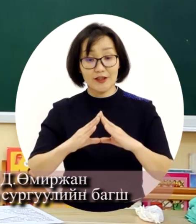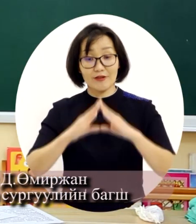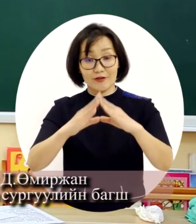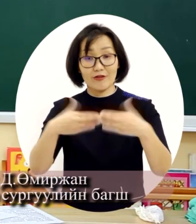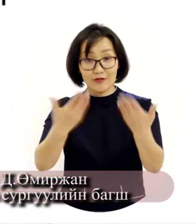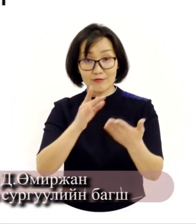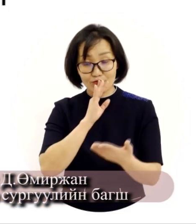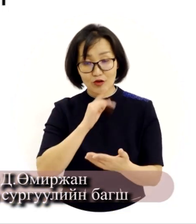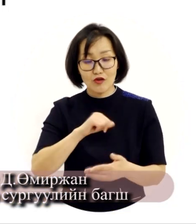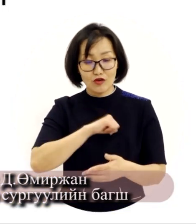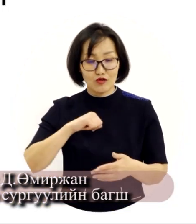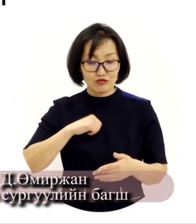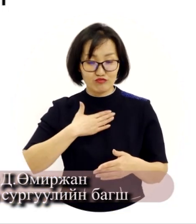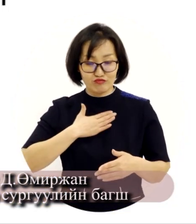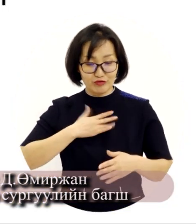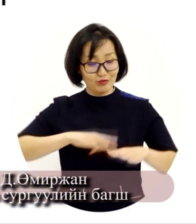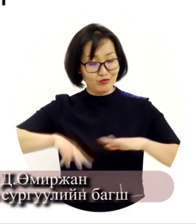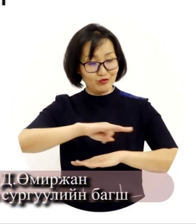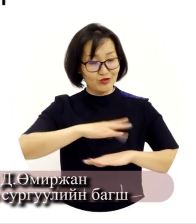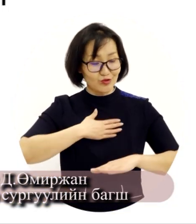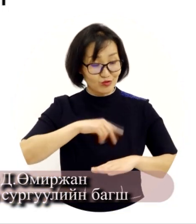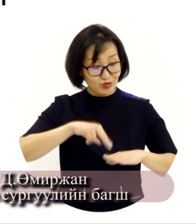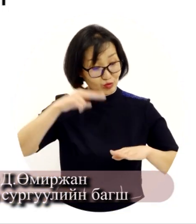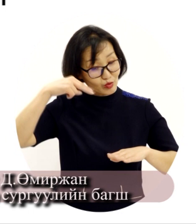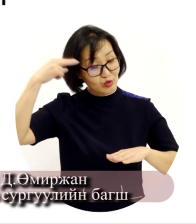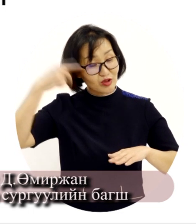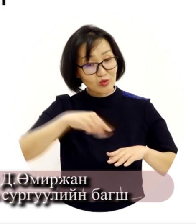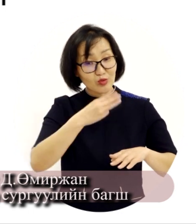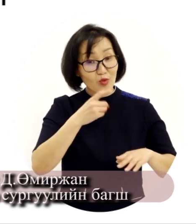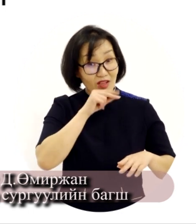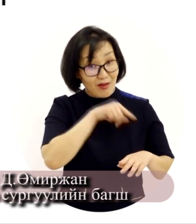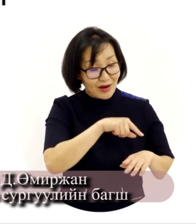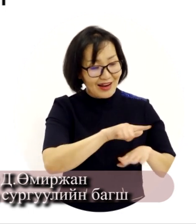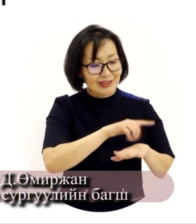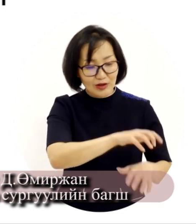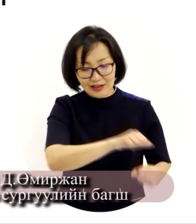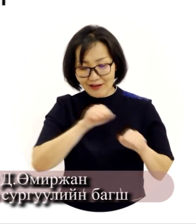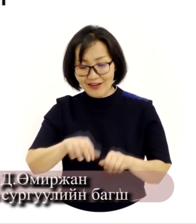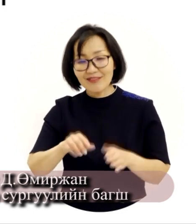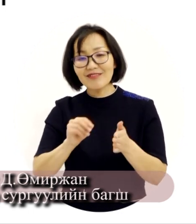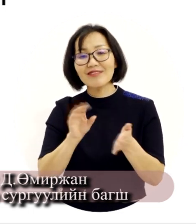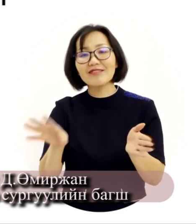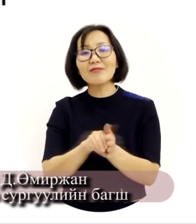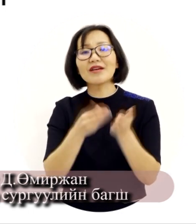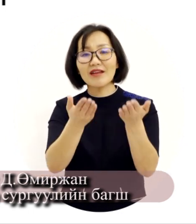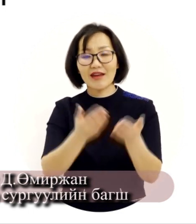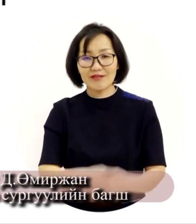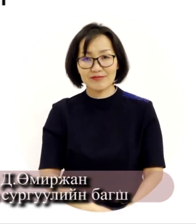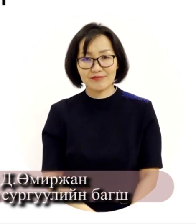Енді үй тапсырмасын берейін. Өз жерлерінің тарихы мен мәдениетін жер картасына белгілеп жазыңдар.